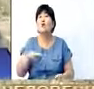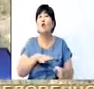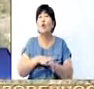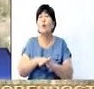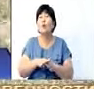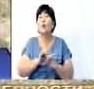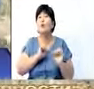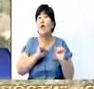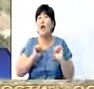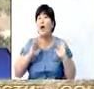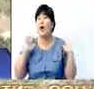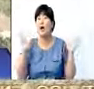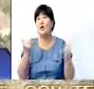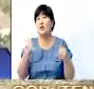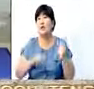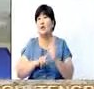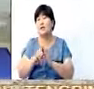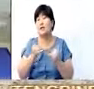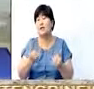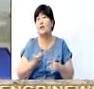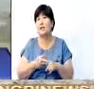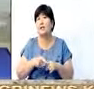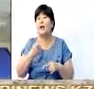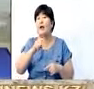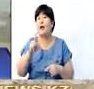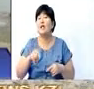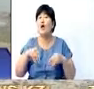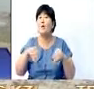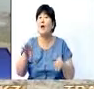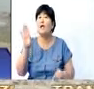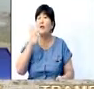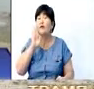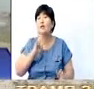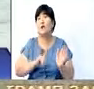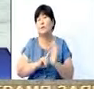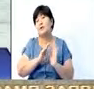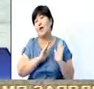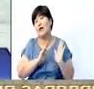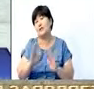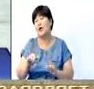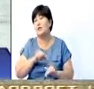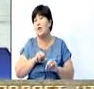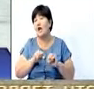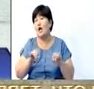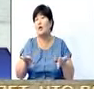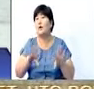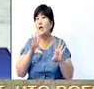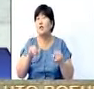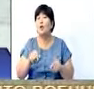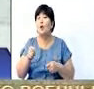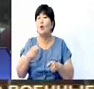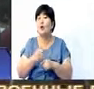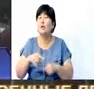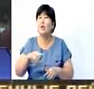полностью огорожена. На днях подведут электричество, затем и газ. Поливная вода поступает стабильно, самотеком и с впадины.